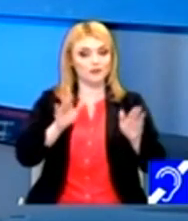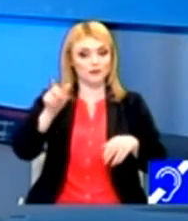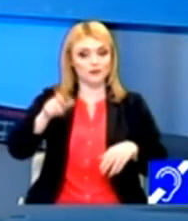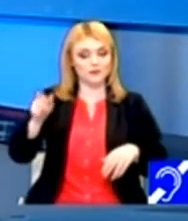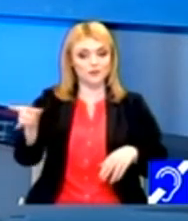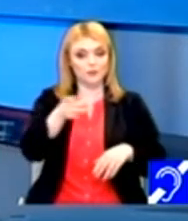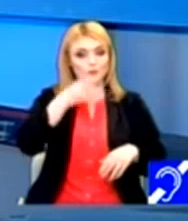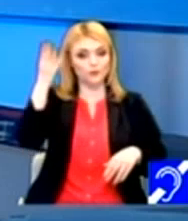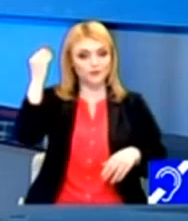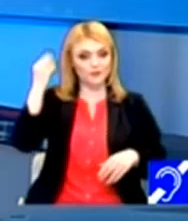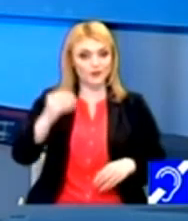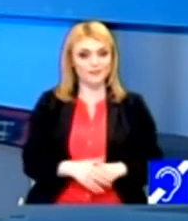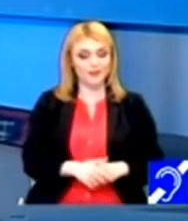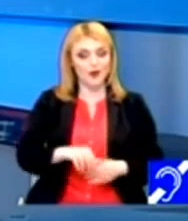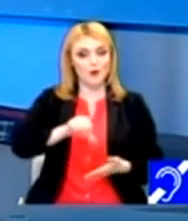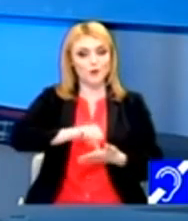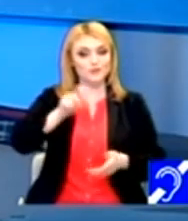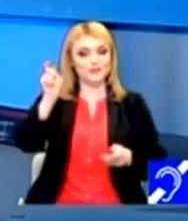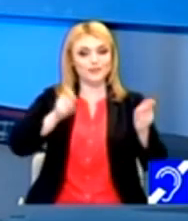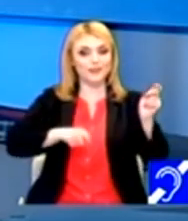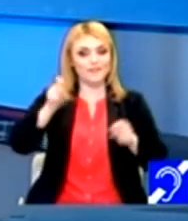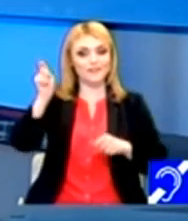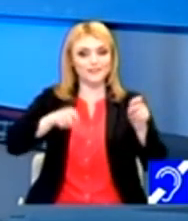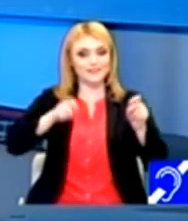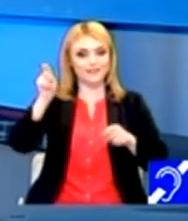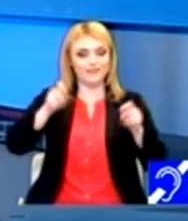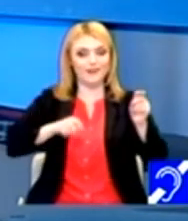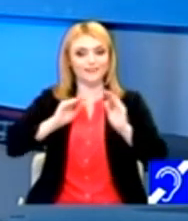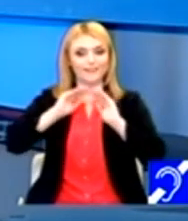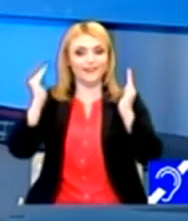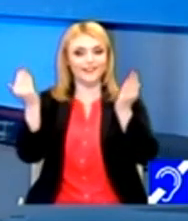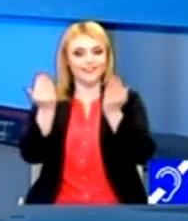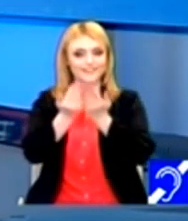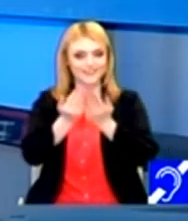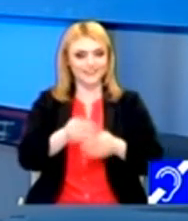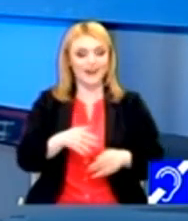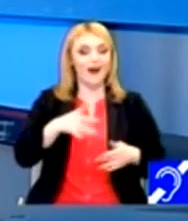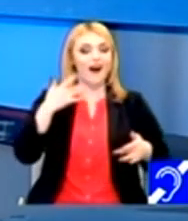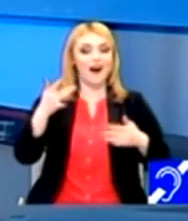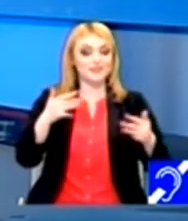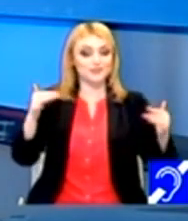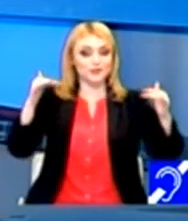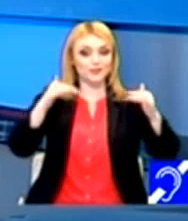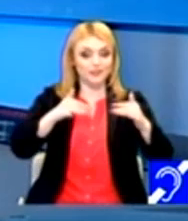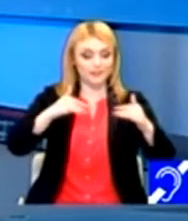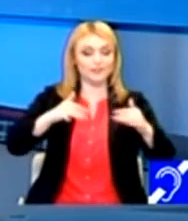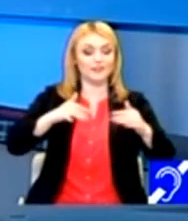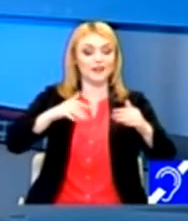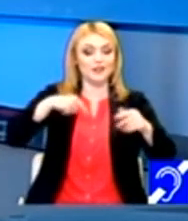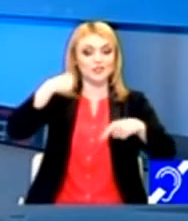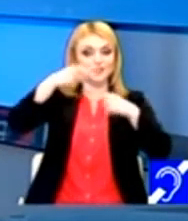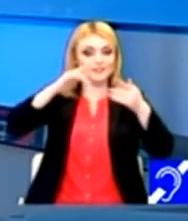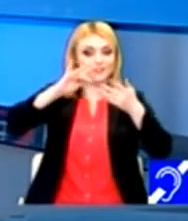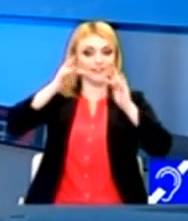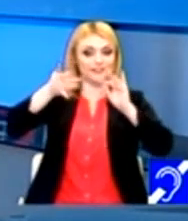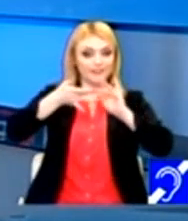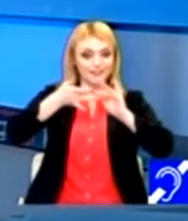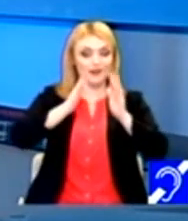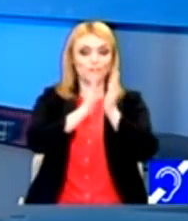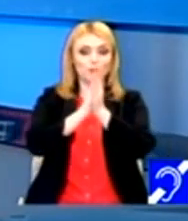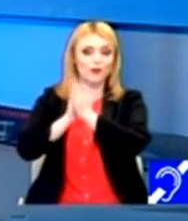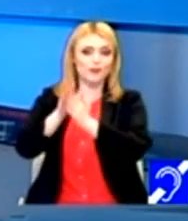De câteva săptămâni, în atelierul lui Igor Hâncu, în loc de jucării, se produc viziere de protecție și mai nou boxe de intubare, extrem de